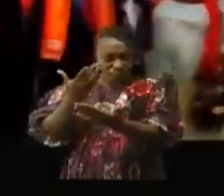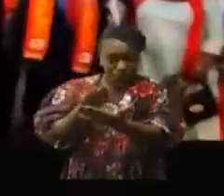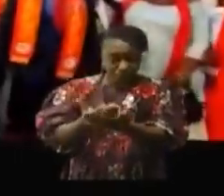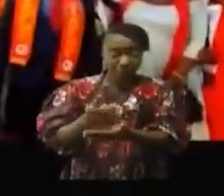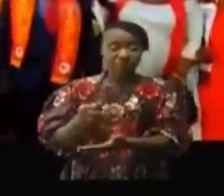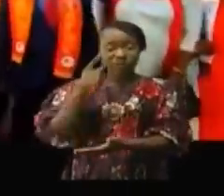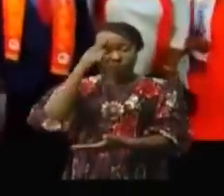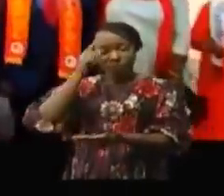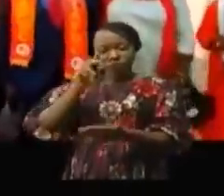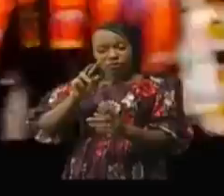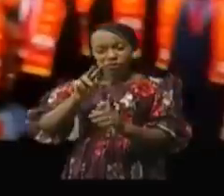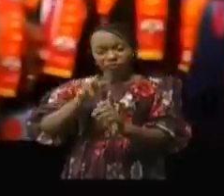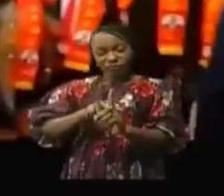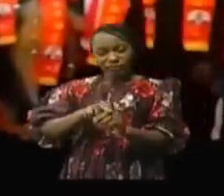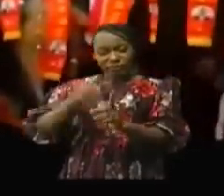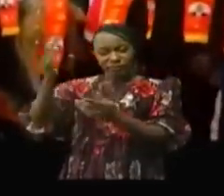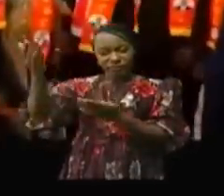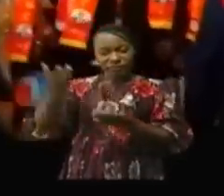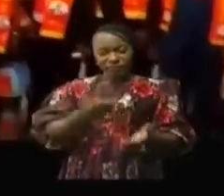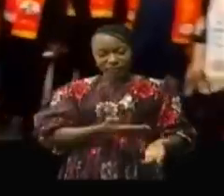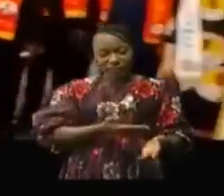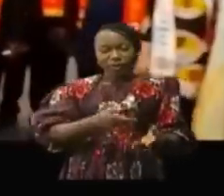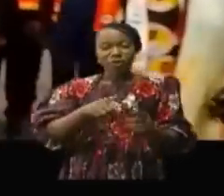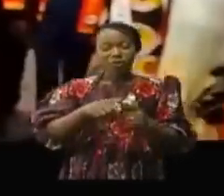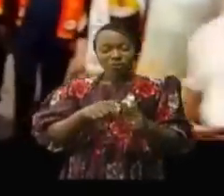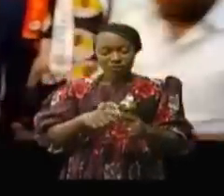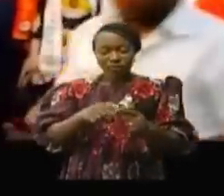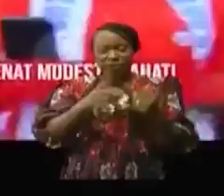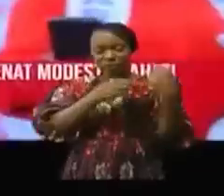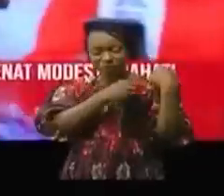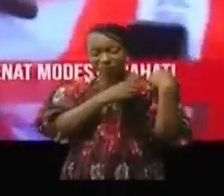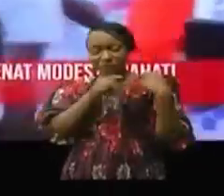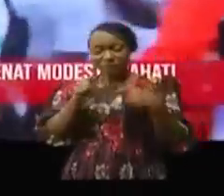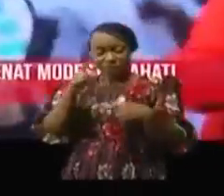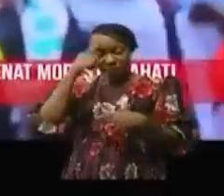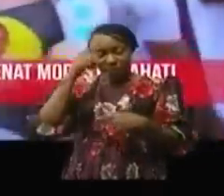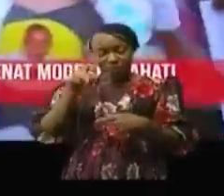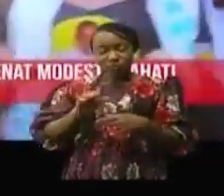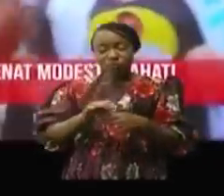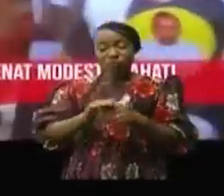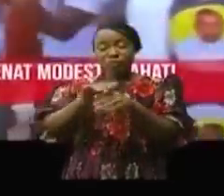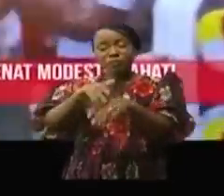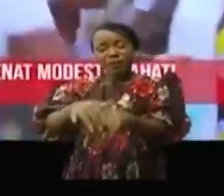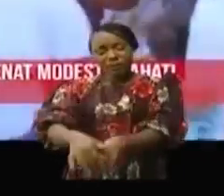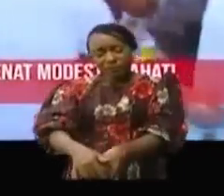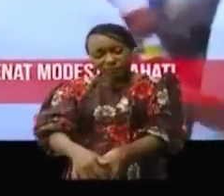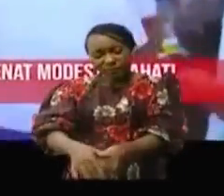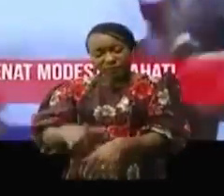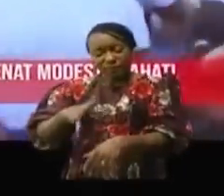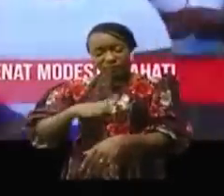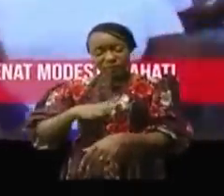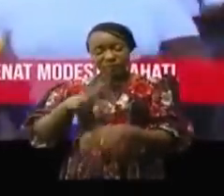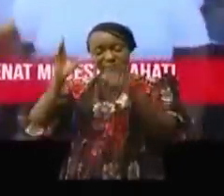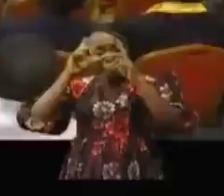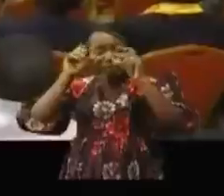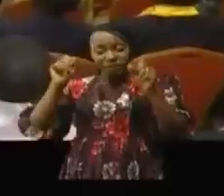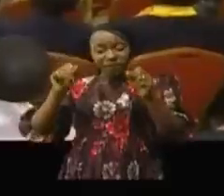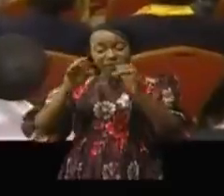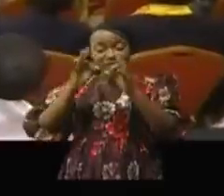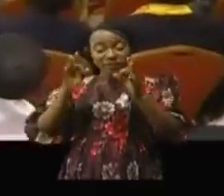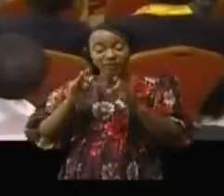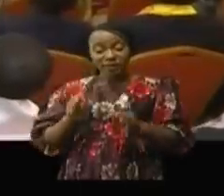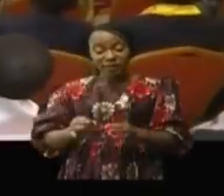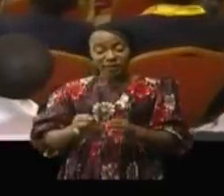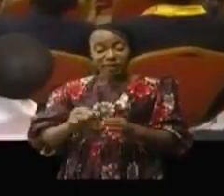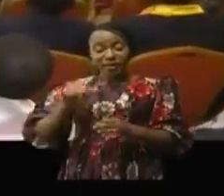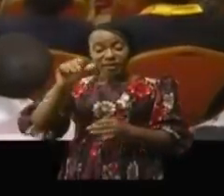pour réserver un accueil digne à leur autorité morale qui est venue compatir avec la présidente fédérale de l'AFDC. En sa qualité